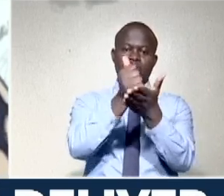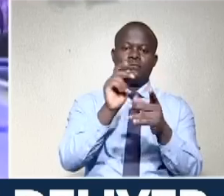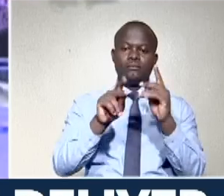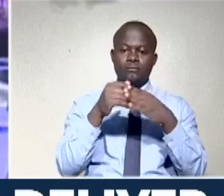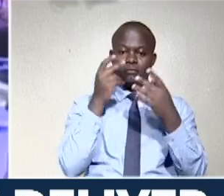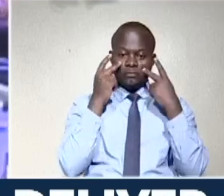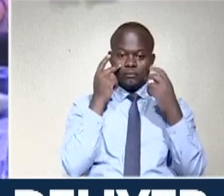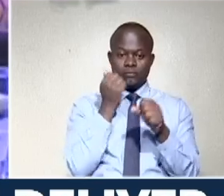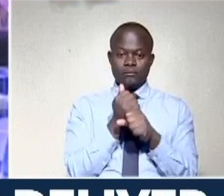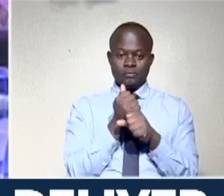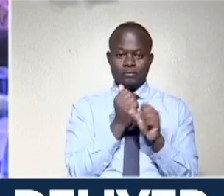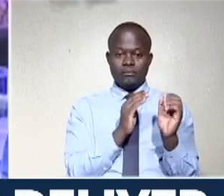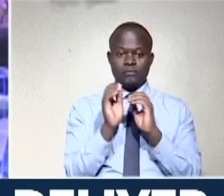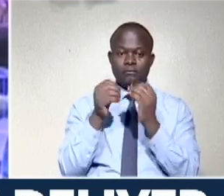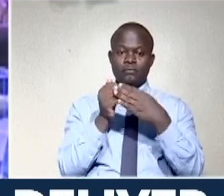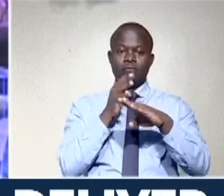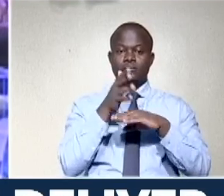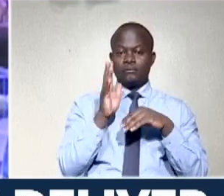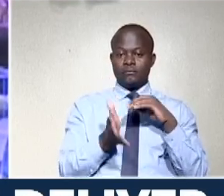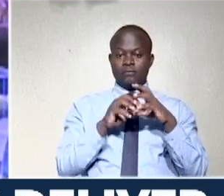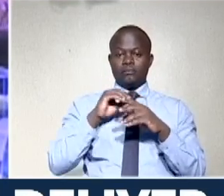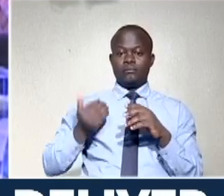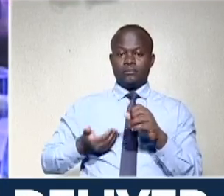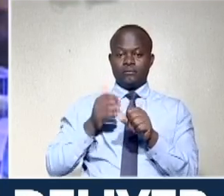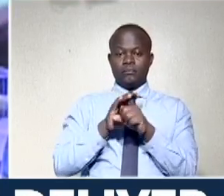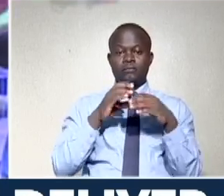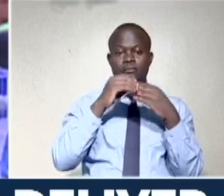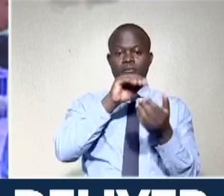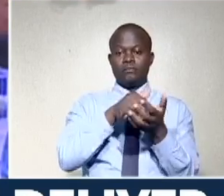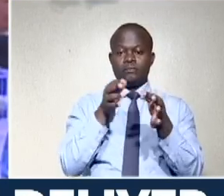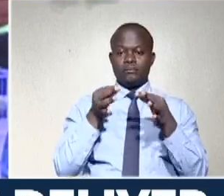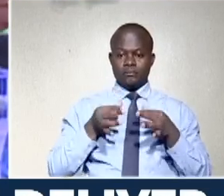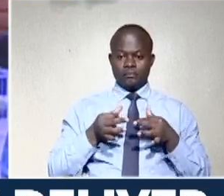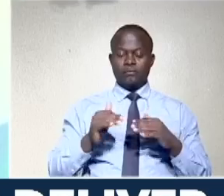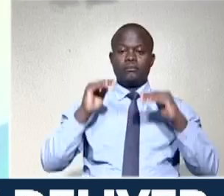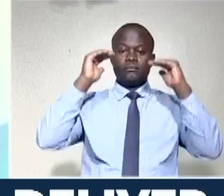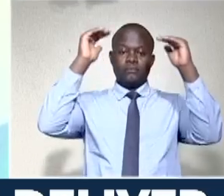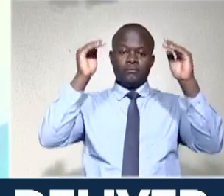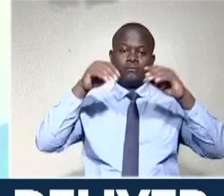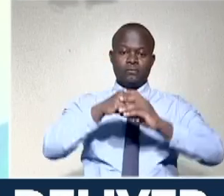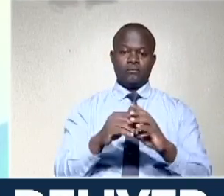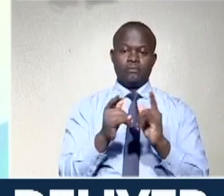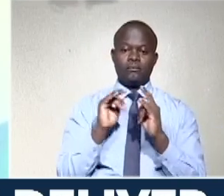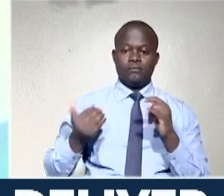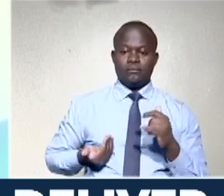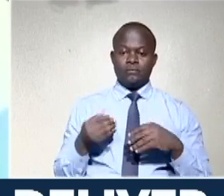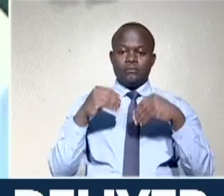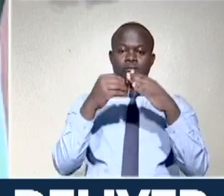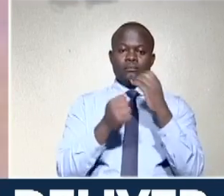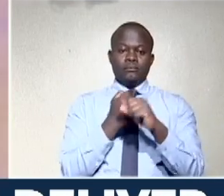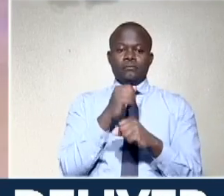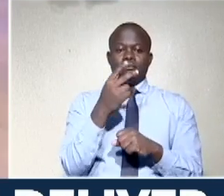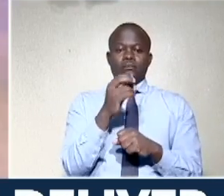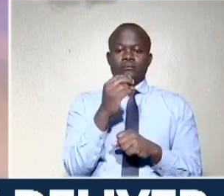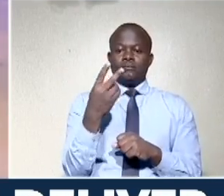akazi. Biteganijwe ko abasaga 5,000 biganjemo abagore bayobora ibigo by'imari bikomeye bitabira inama ya Women Deliver